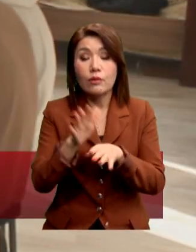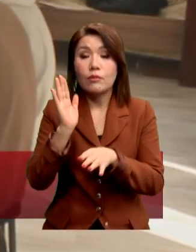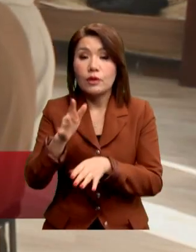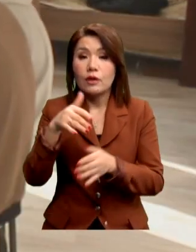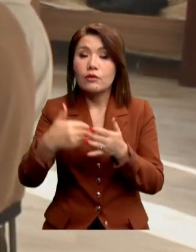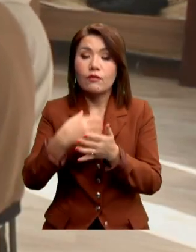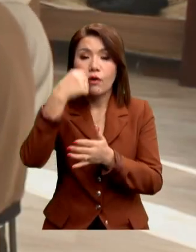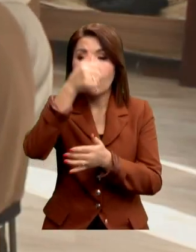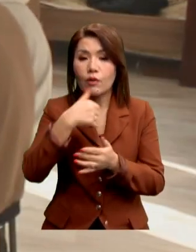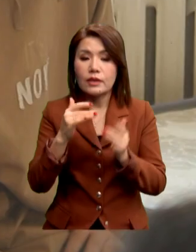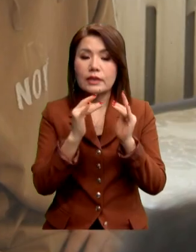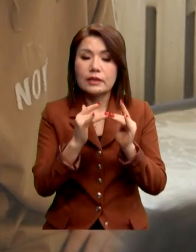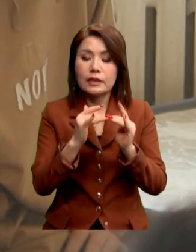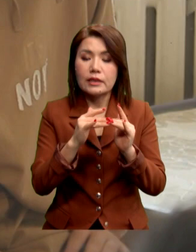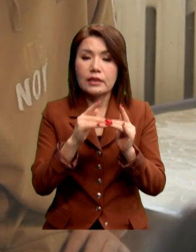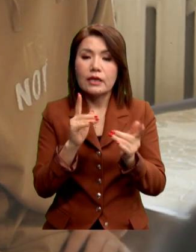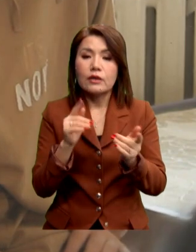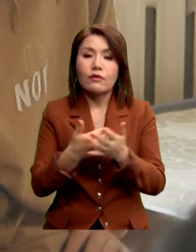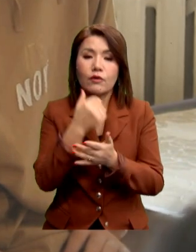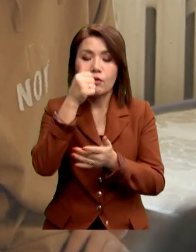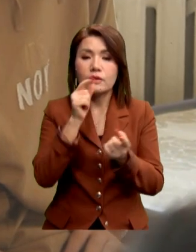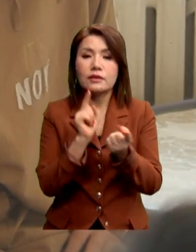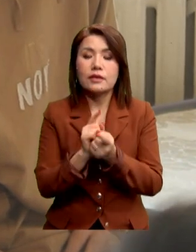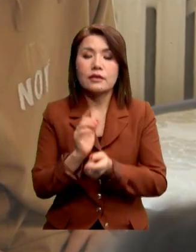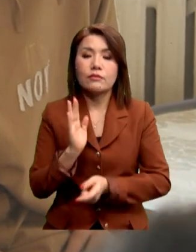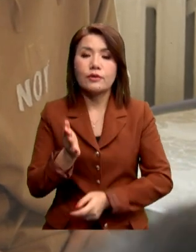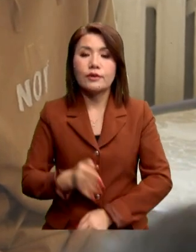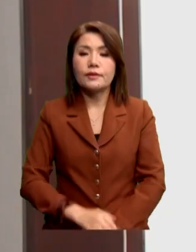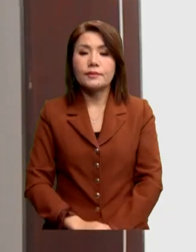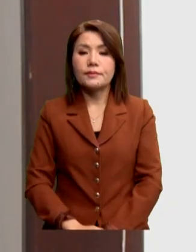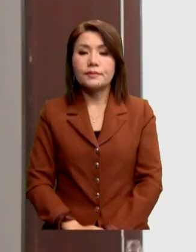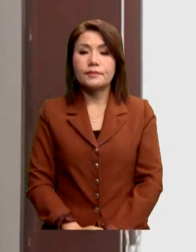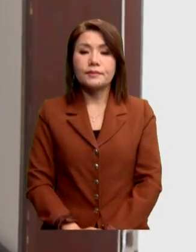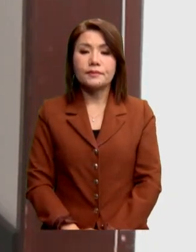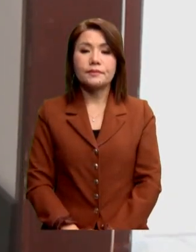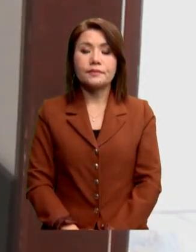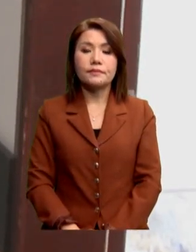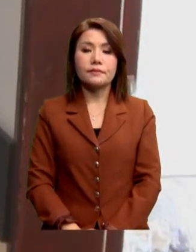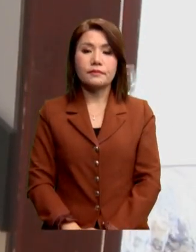жылды студенттер жатақханада қарсы алады. Нұрлан Қуанышбай, Мұхаммед Шатқа, Мақтау қаласы, Атамекен Бизнес.